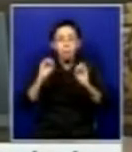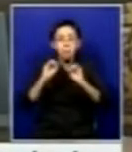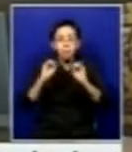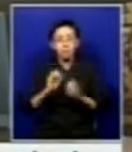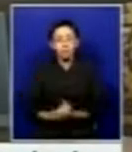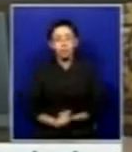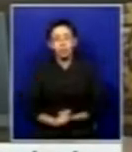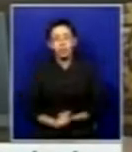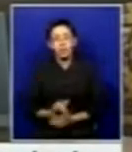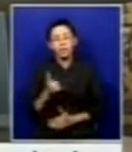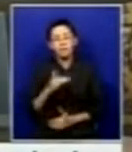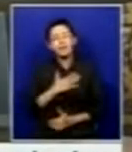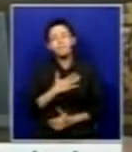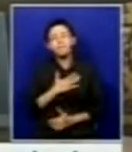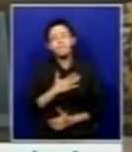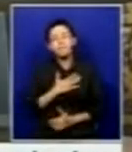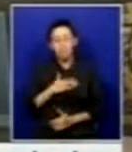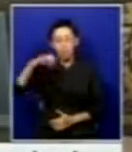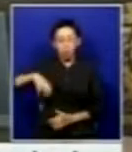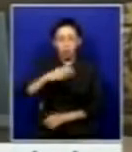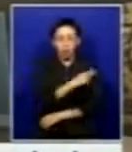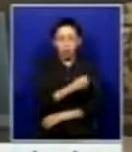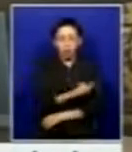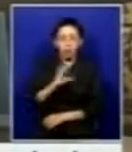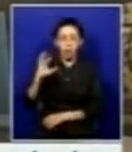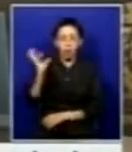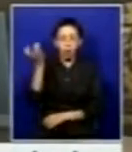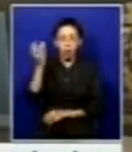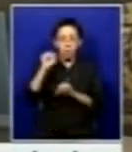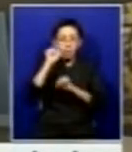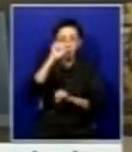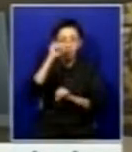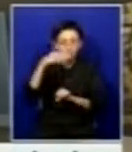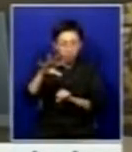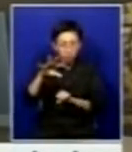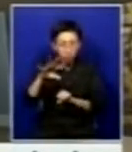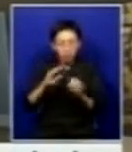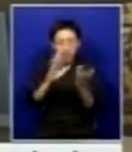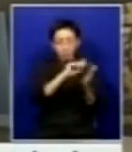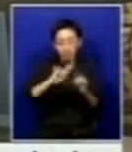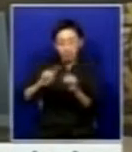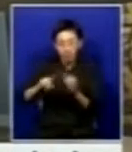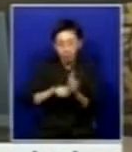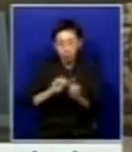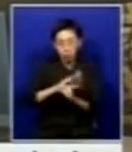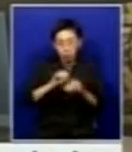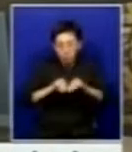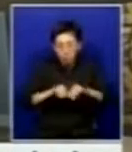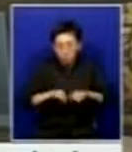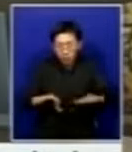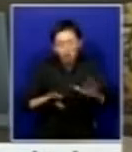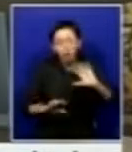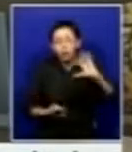อาจจะยอมจำนนว่าองค์การอนามัยโลกประกาศแล้วว่าเป็นโรคระบาดระหว่างประเทศเป็นการระบาดของโล